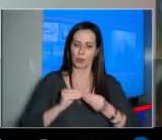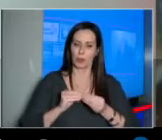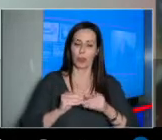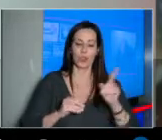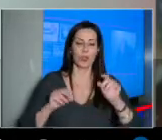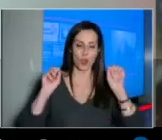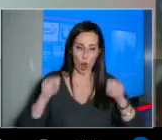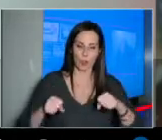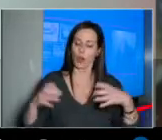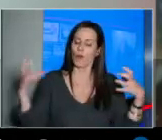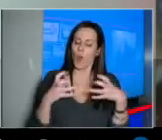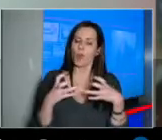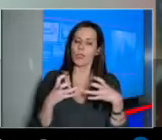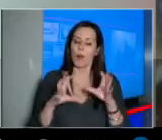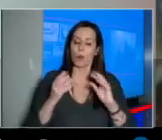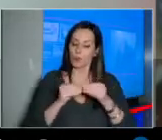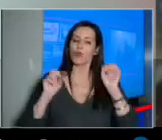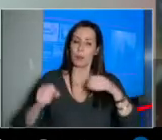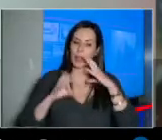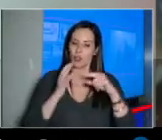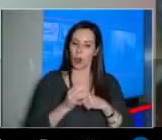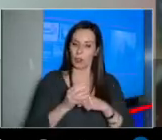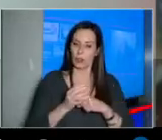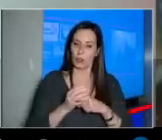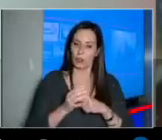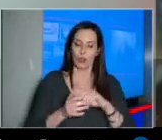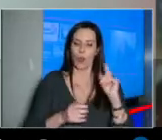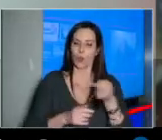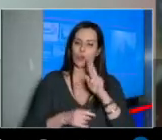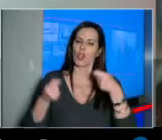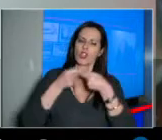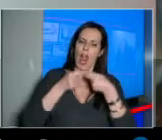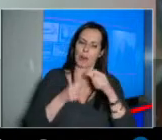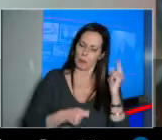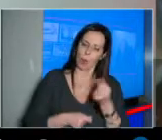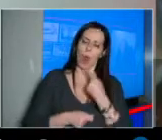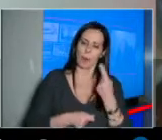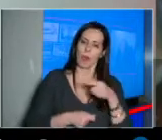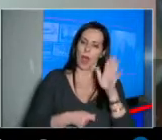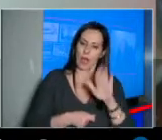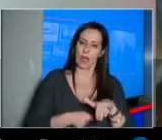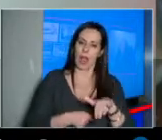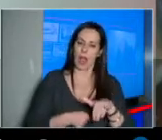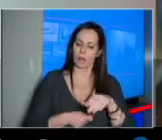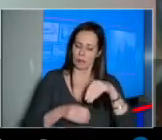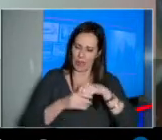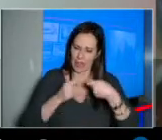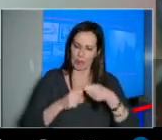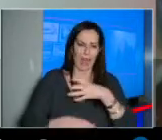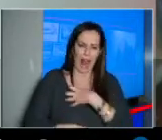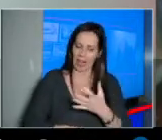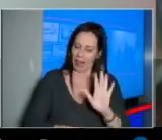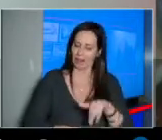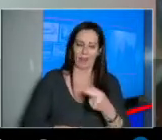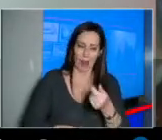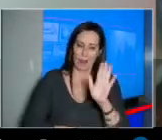שנשלטת על ידי קבוצה מאוד מאוד מצומצמת, שלכולם שם יש קשרים עם כולם, גם ביניהם לבין עצמם מבחינה כלכלית, גם